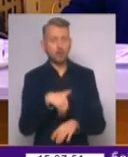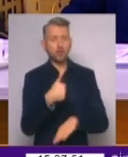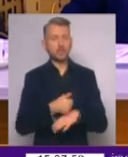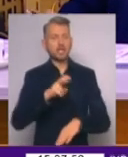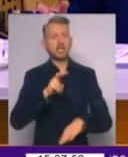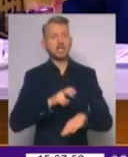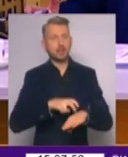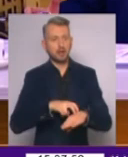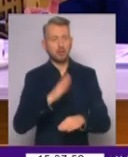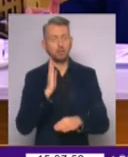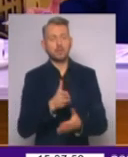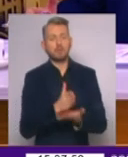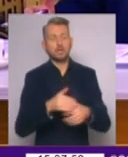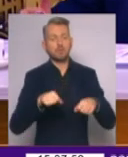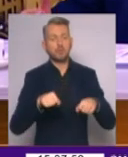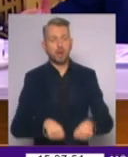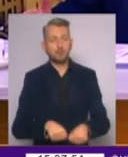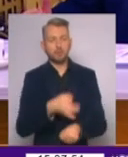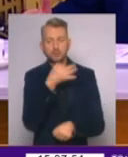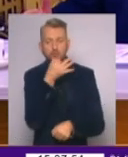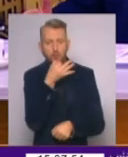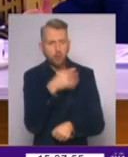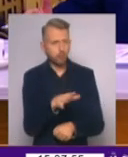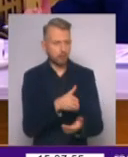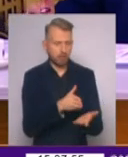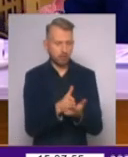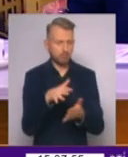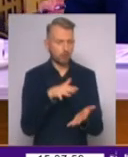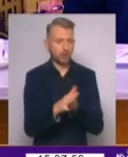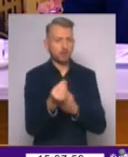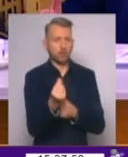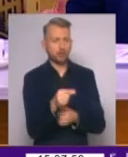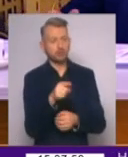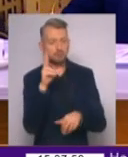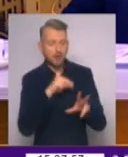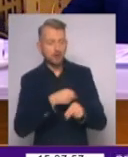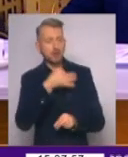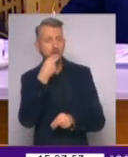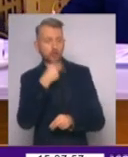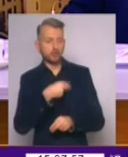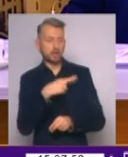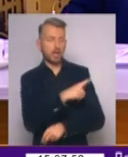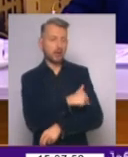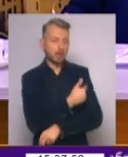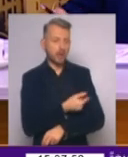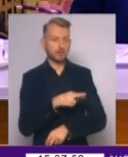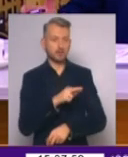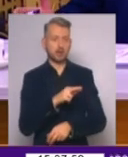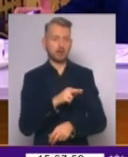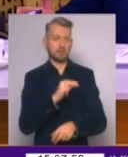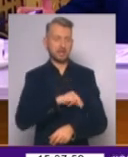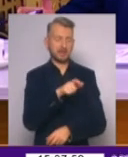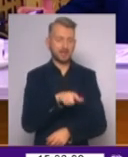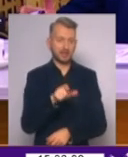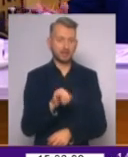буде мати право будь-на що потратити ті кошти, як він вважає краще і для лікарні, і для медичного персоналу, ну і,